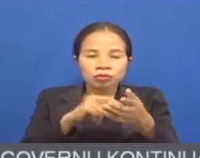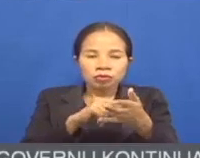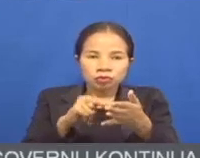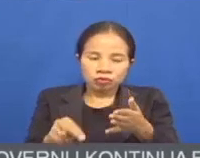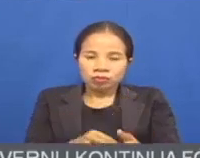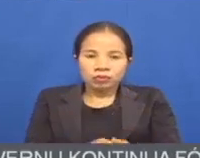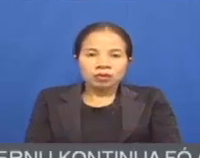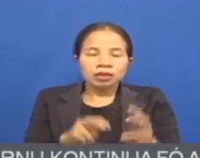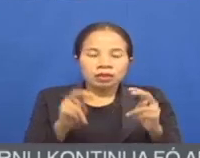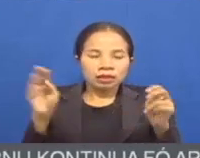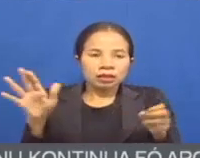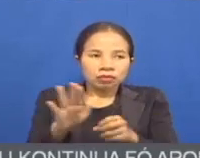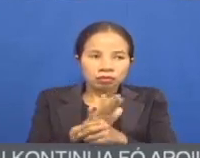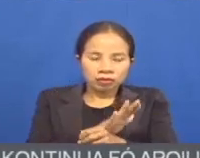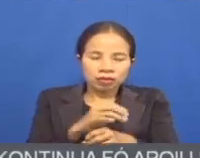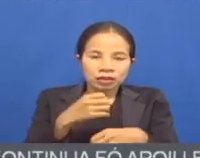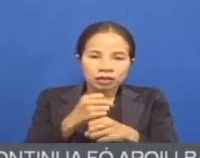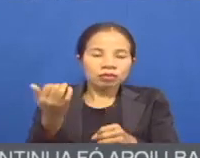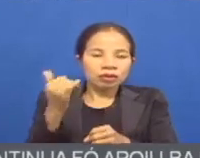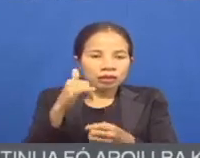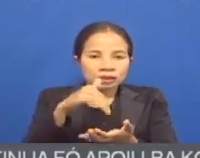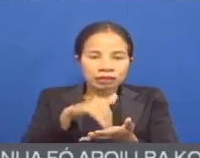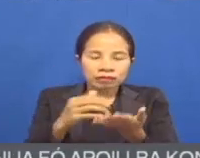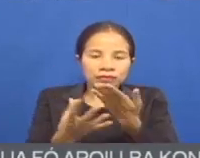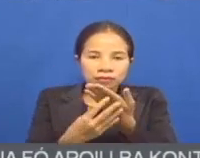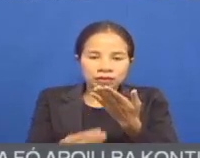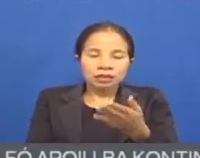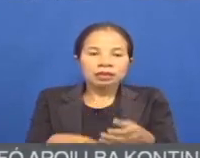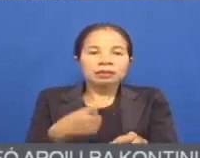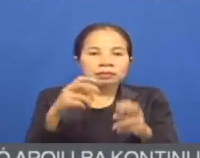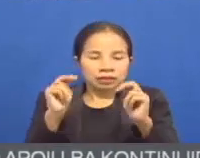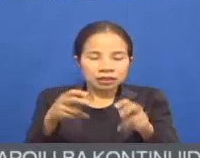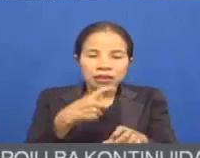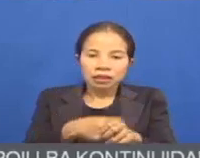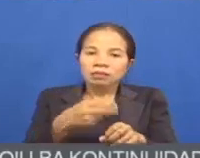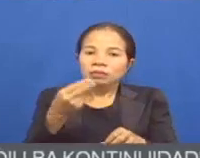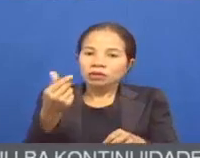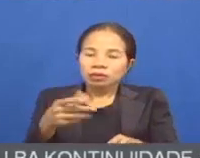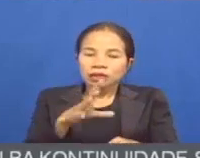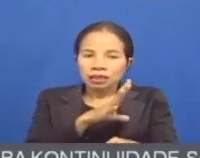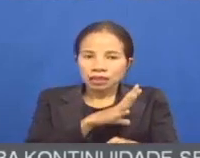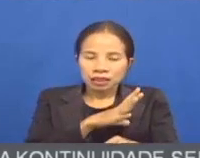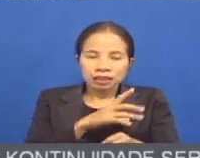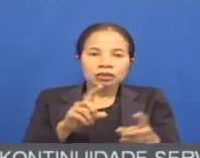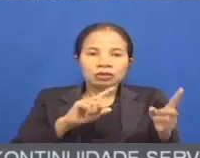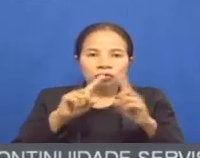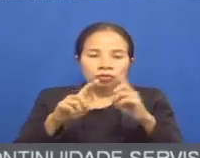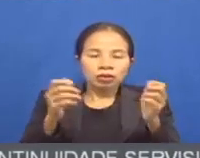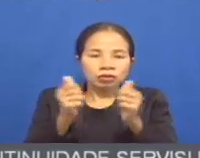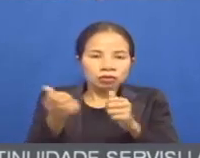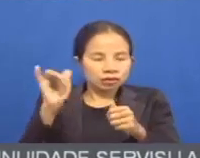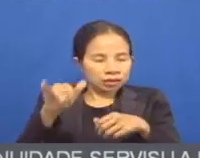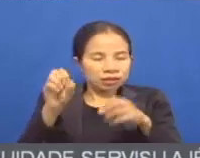poi si rialza il bucletto, si rialza il librino, né? Non è preciso tempo, e quindi ti rialza il collier di Josire per poi si rialza la